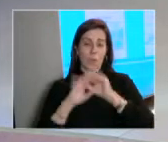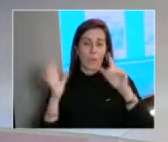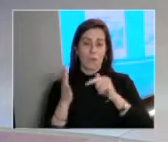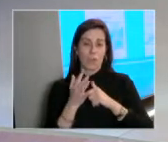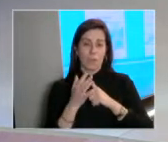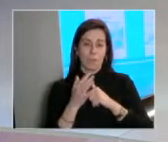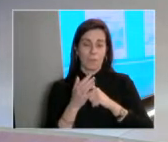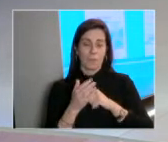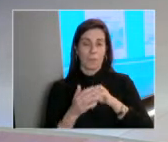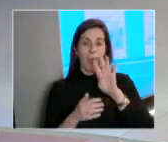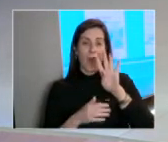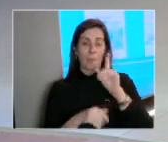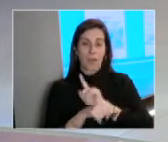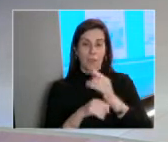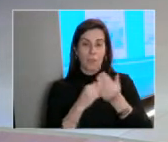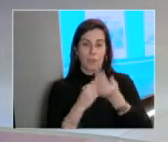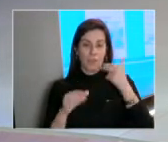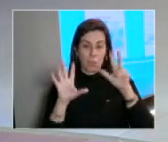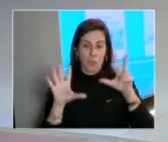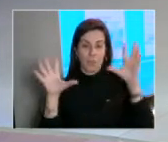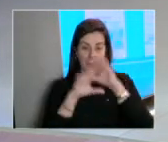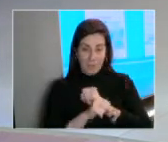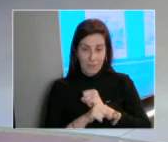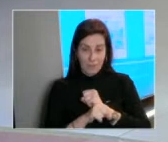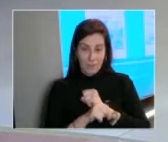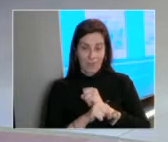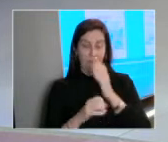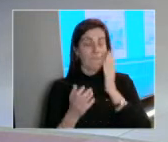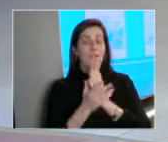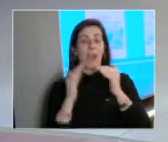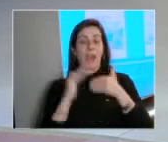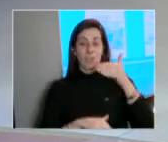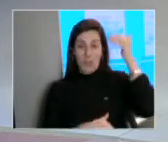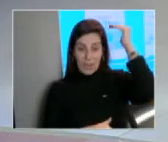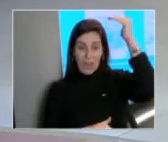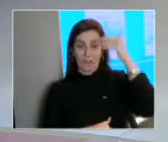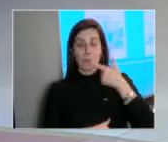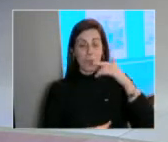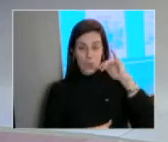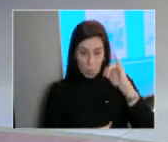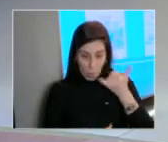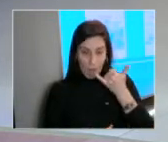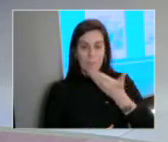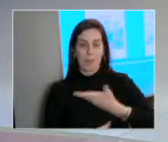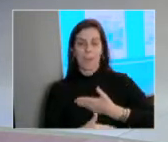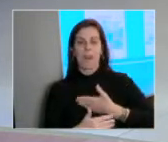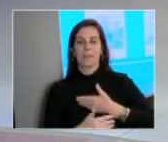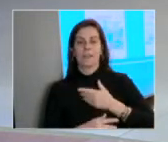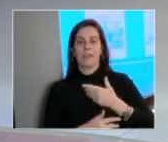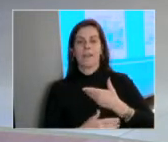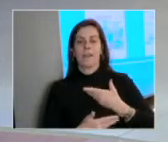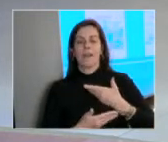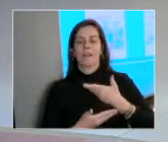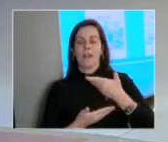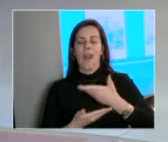בשעה 4 דקות לפני 8 בערב, זאת אומרת, כבר אחרי שגנץ הודיע שהוא כן מקבל את הזמנת הנשיא